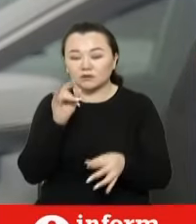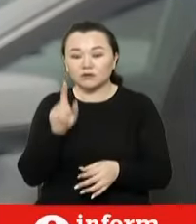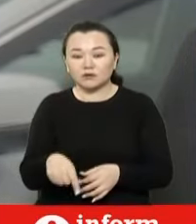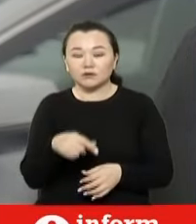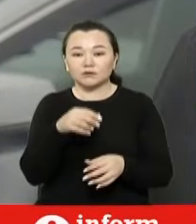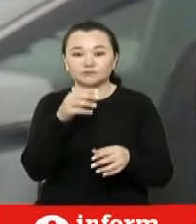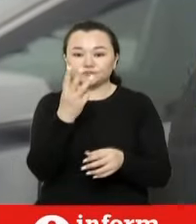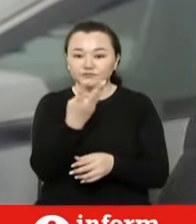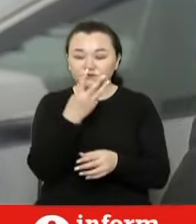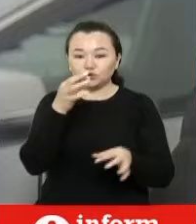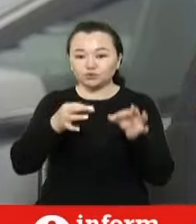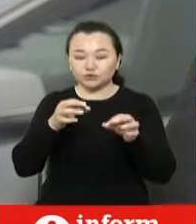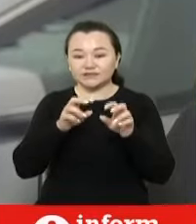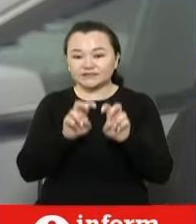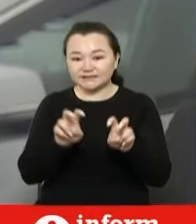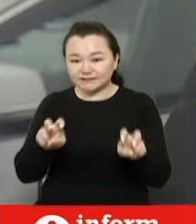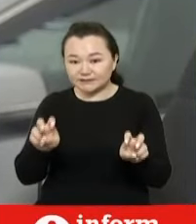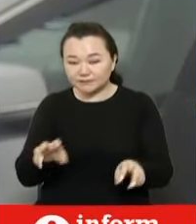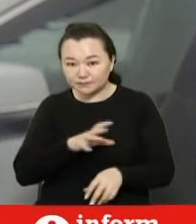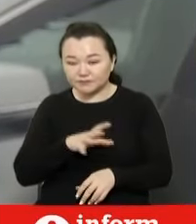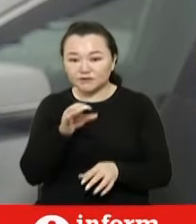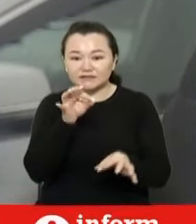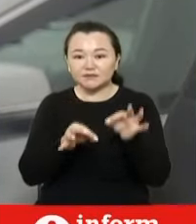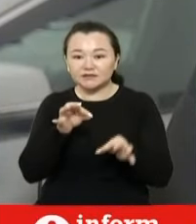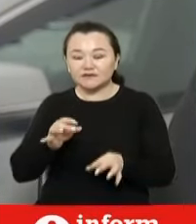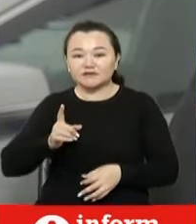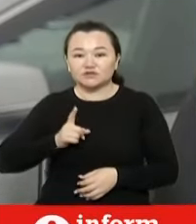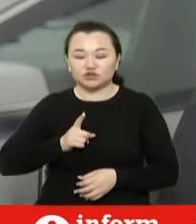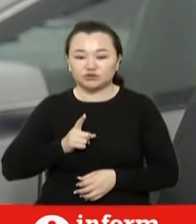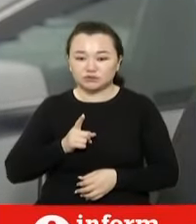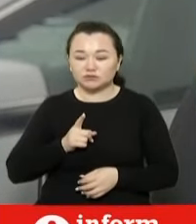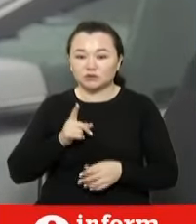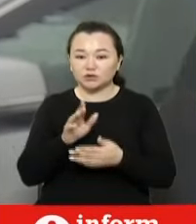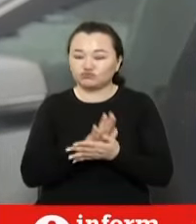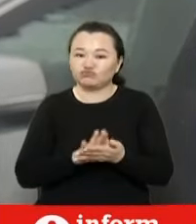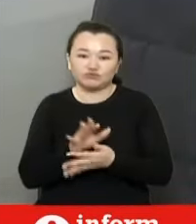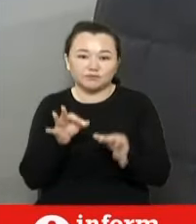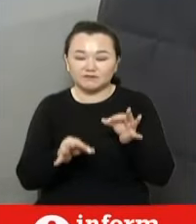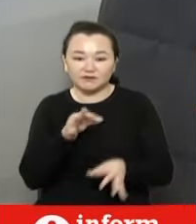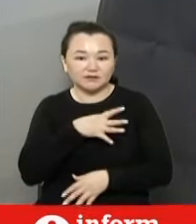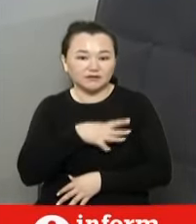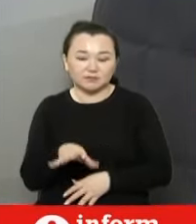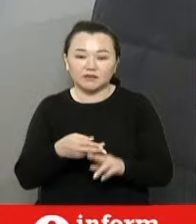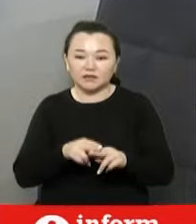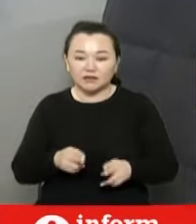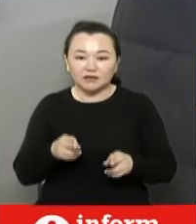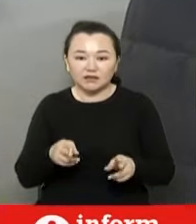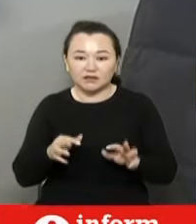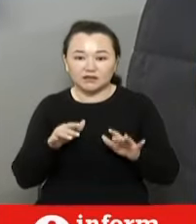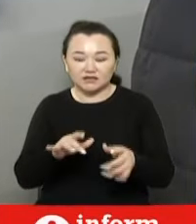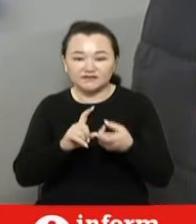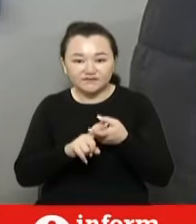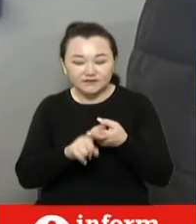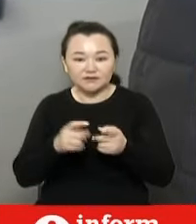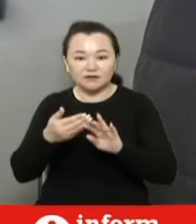алқада үш судья отырды. Осылардан әділдік күттік біз. Ешқандай да әділдік болмады. Бұл қылмыстық іс бойынша алдын